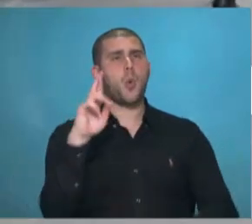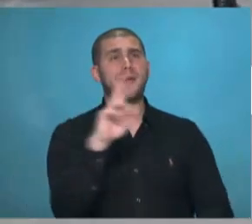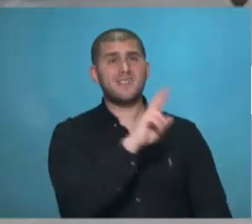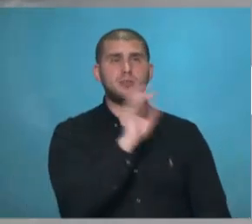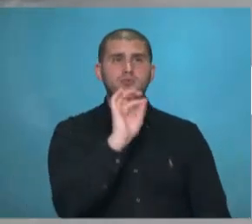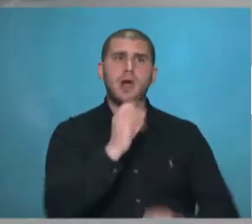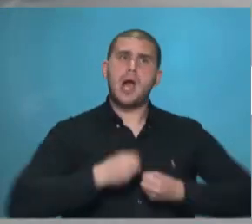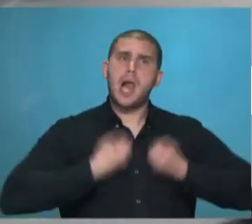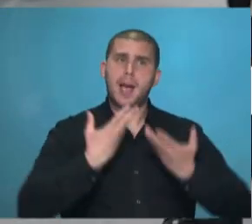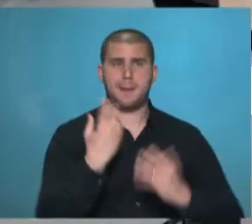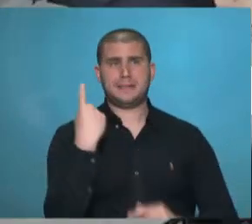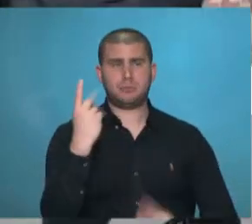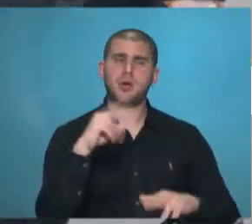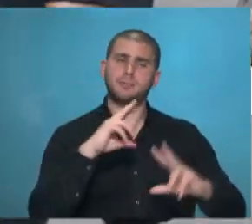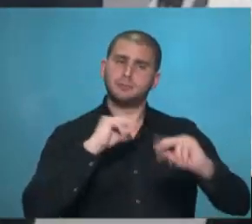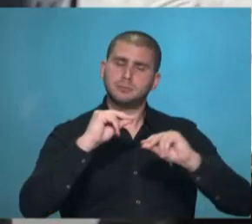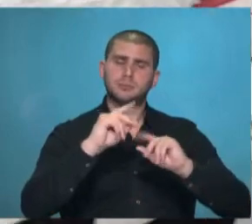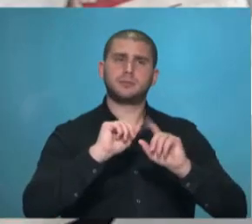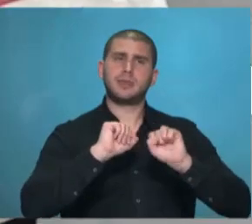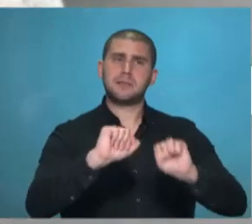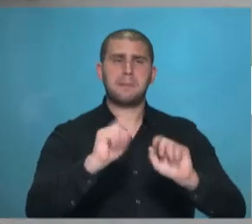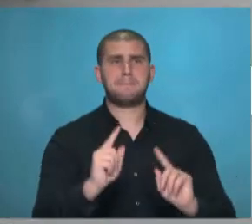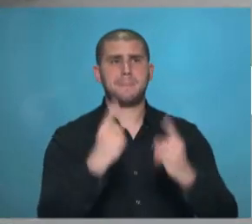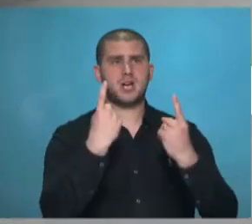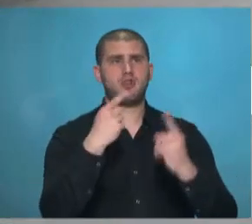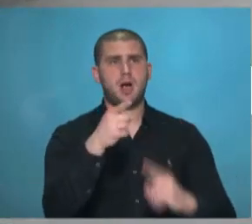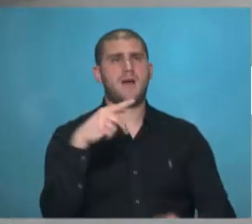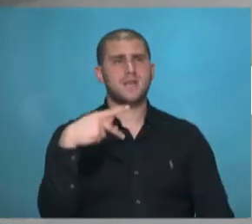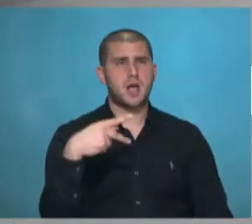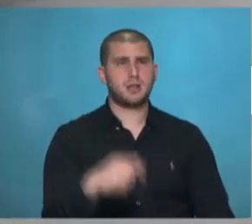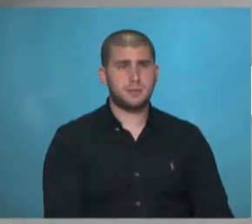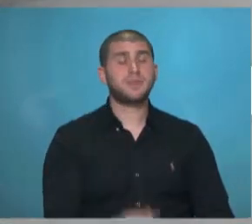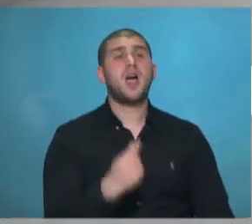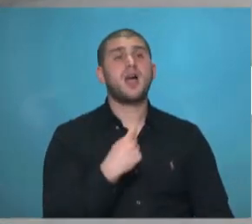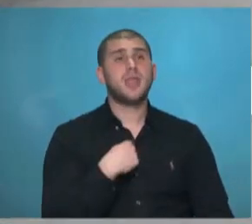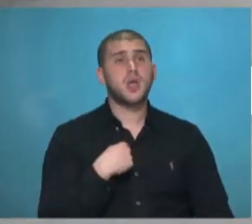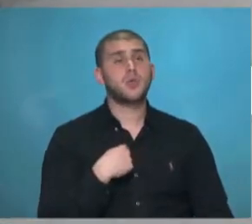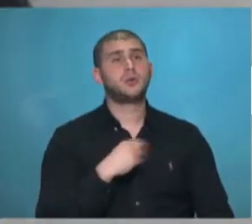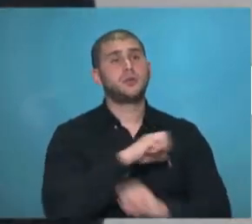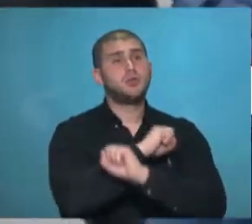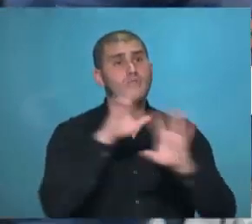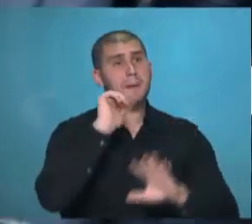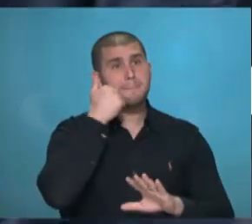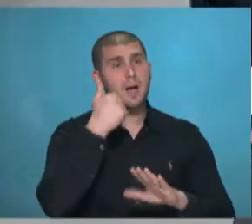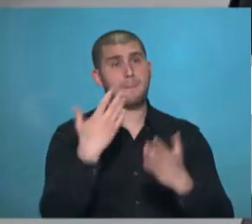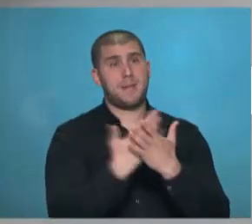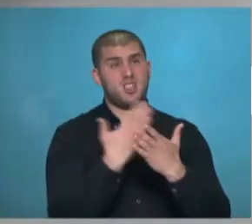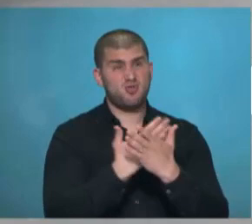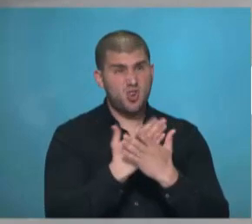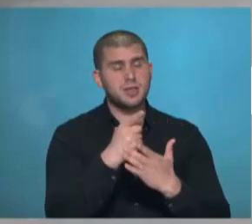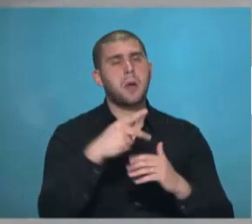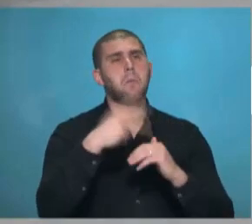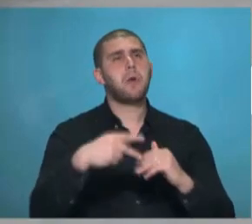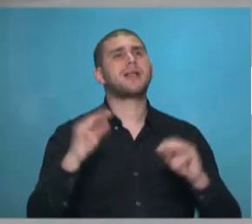להביע גם הוא סולידריות עם מה שקרה לפינקלקראוט. אנחנו נשדר מחר במהדורה המרכזית פרויקט